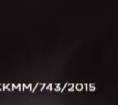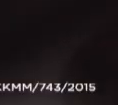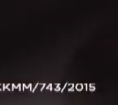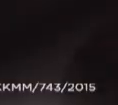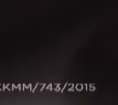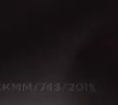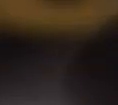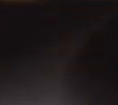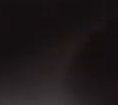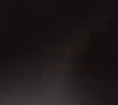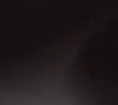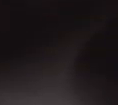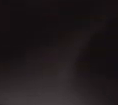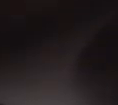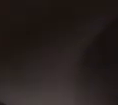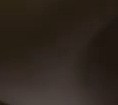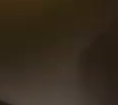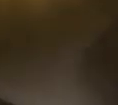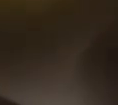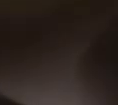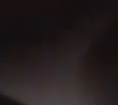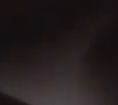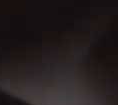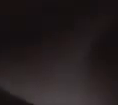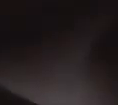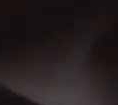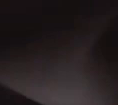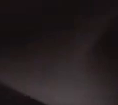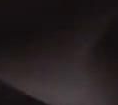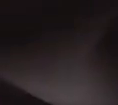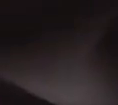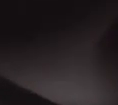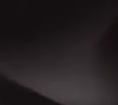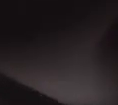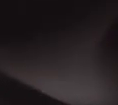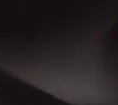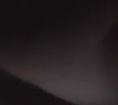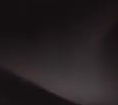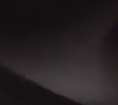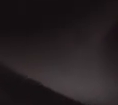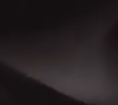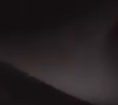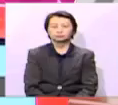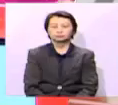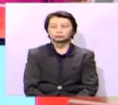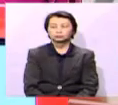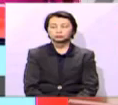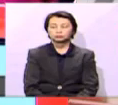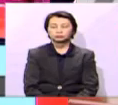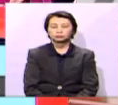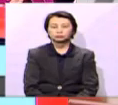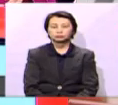anda secara percuma. Miliki emas anda semudah ini. Hanya di Bank Muamalat.